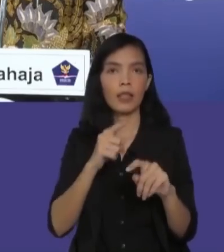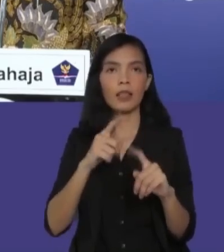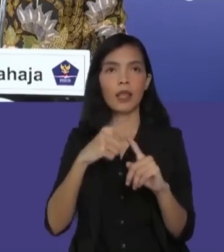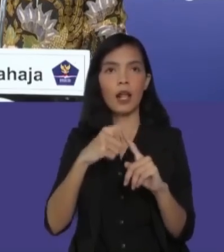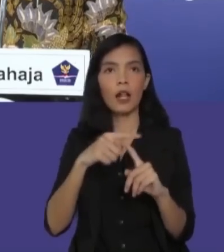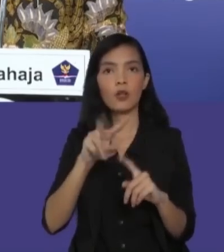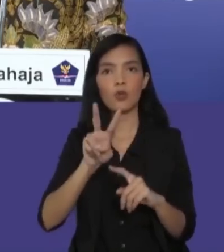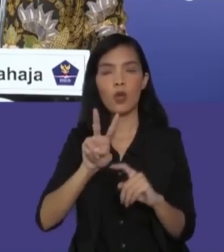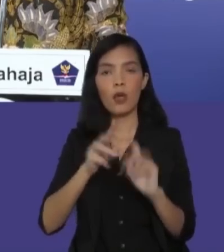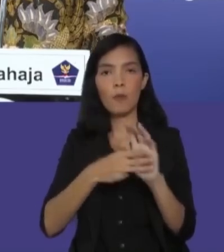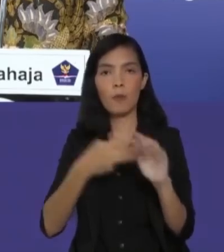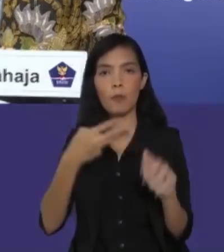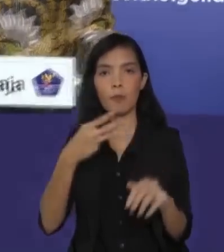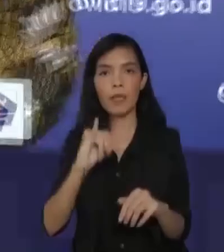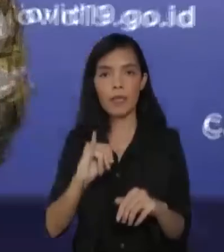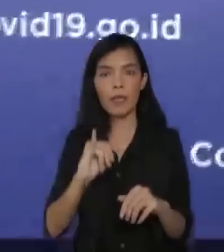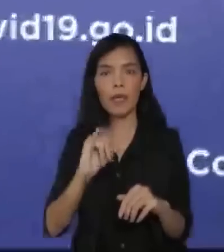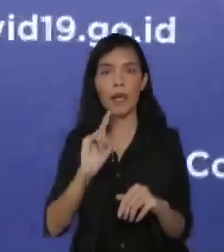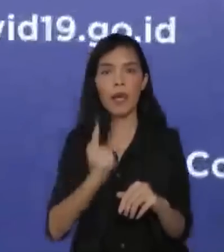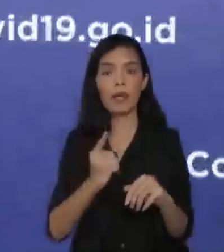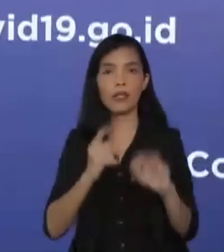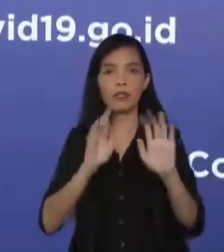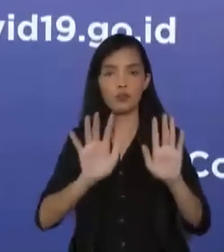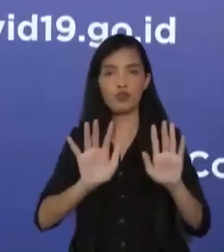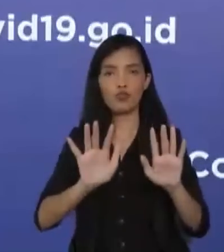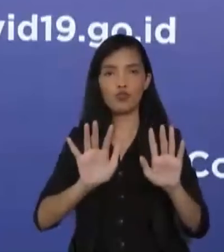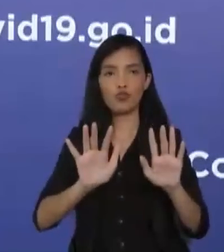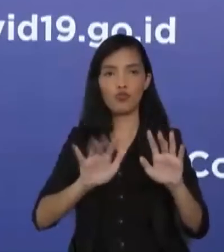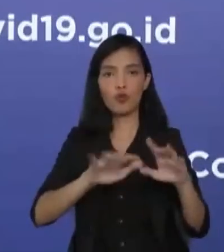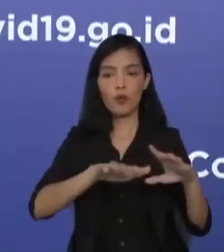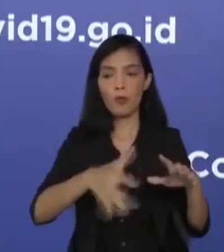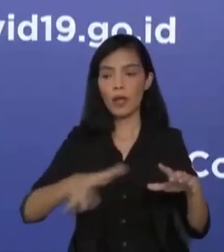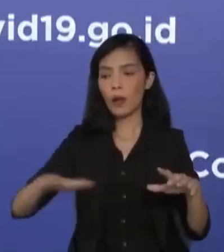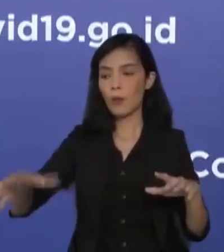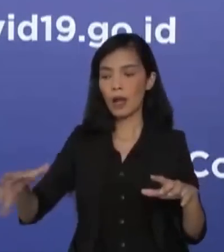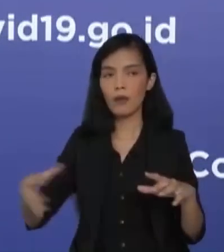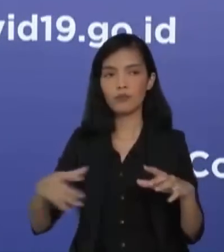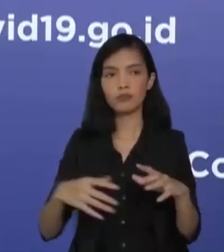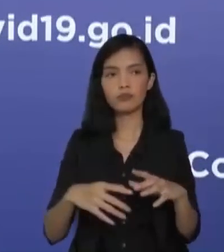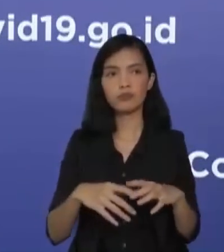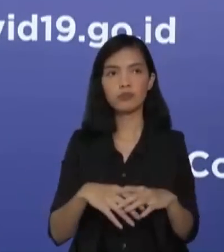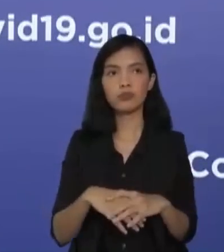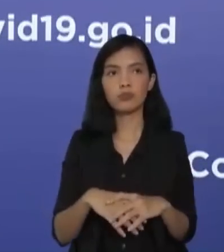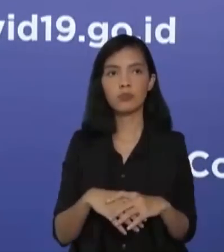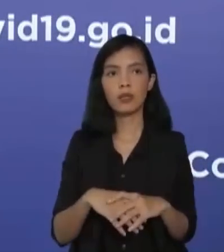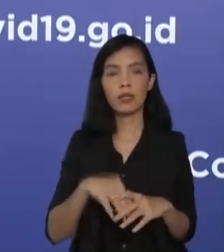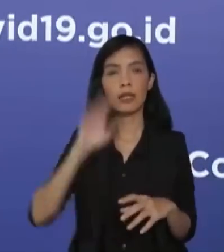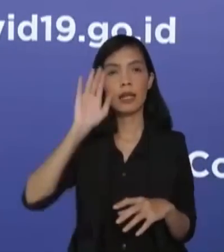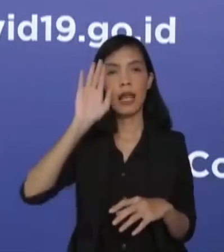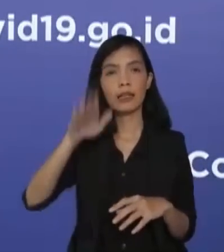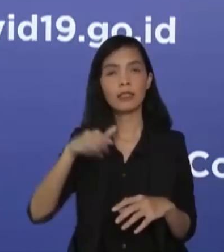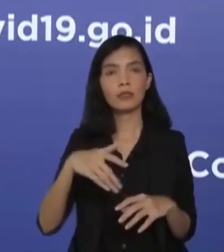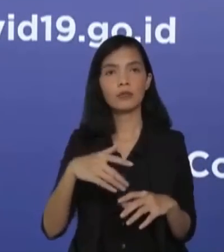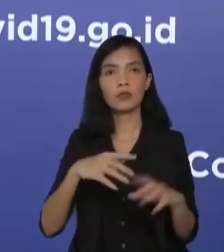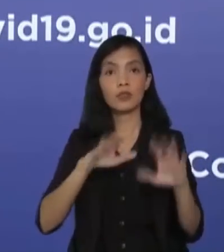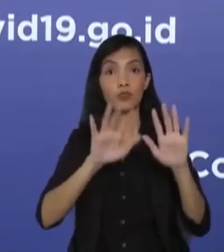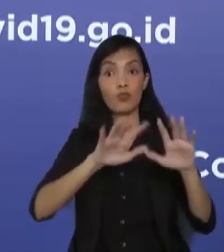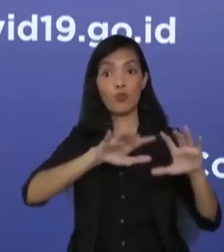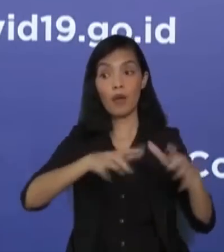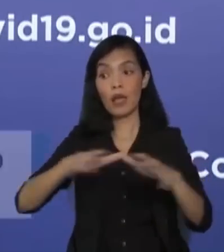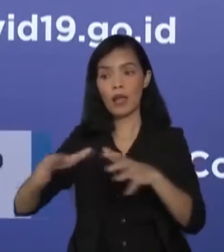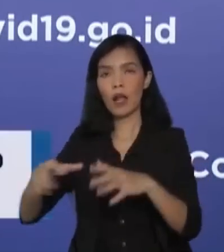tanggal 2 Mei ini sudah ada 10 produk, 10 unit yang nantinya akan dipakai untuk